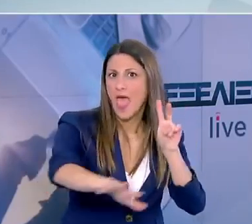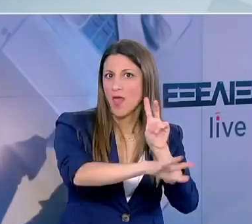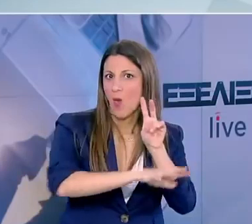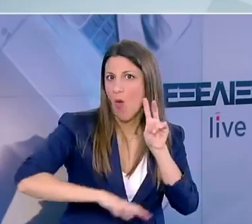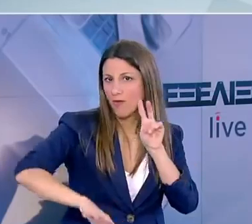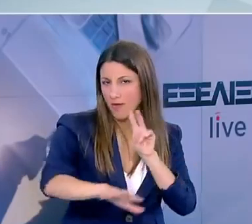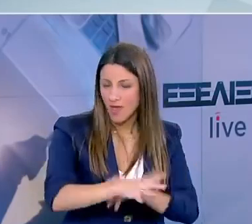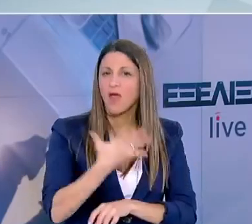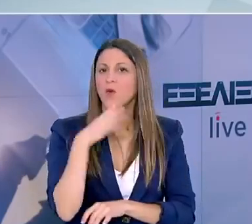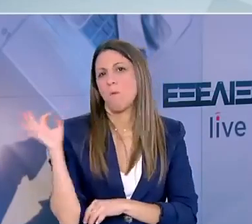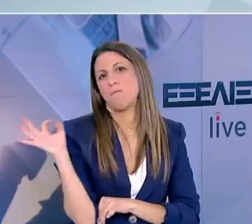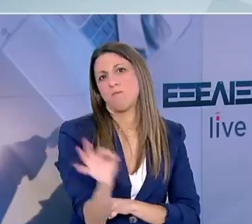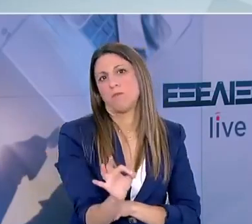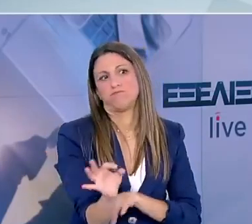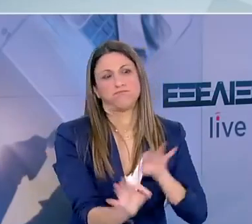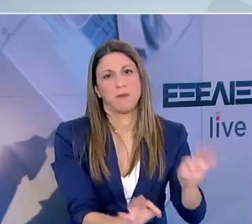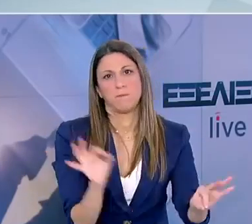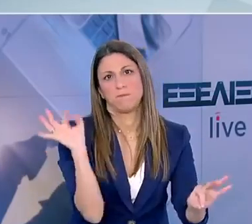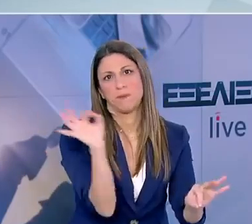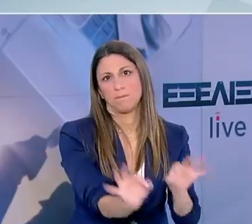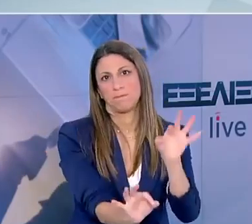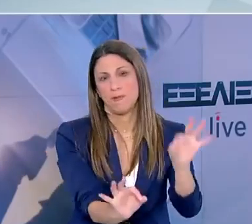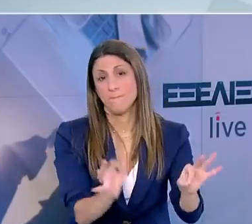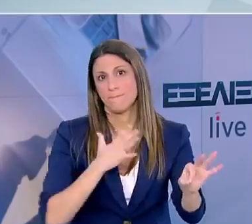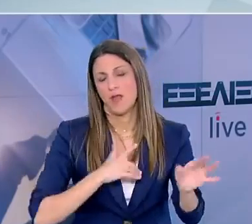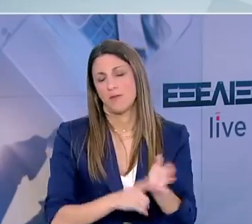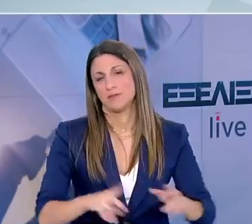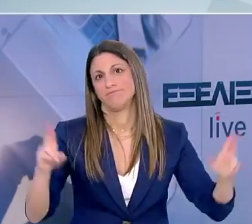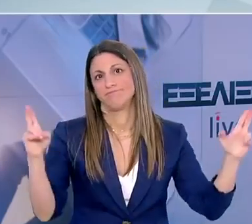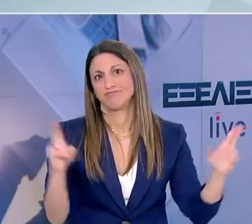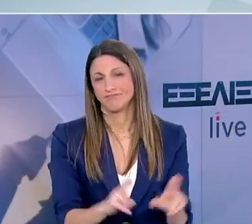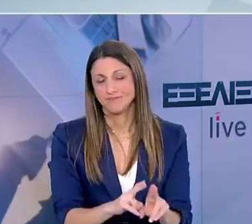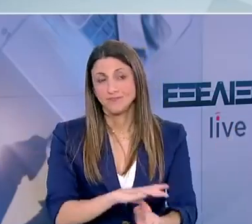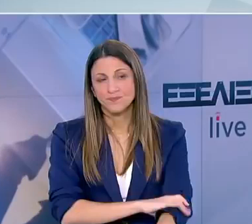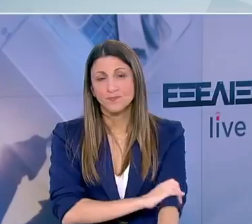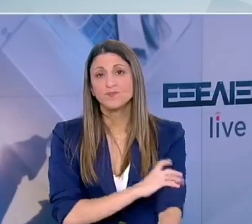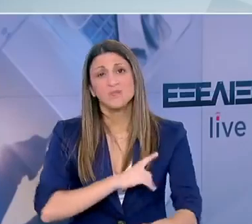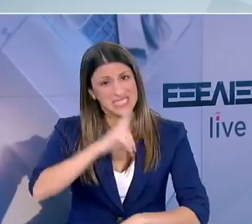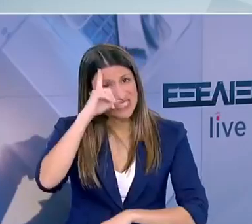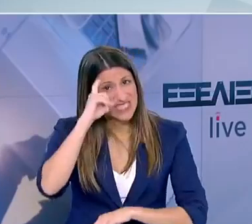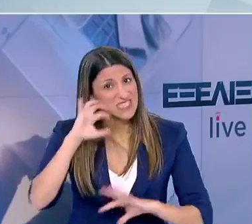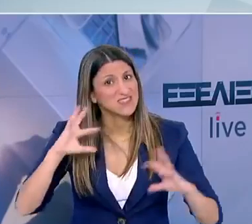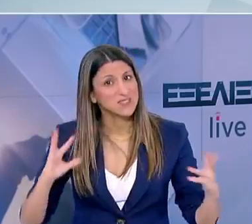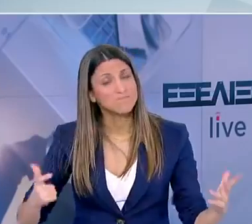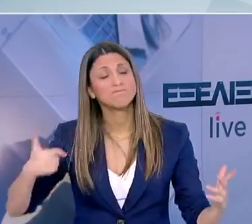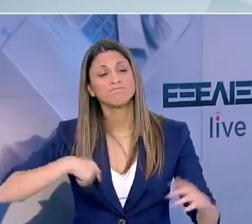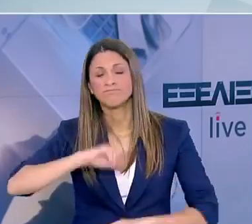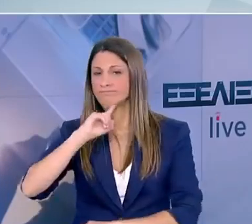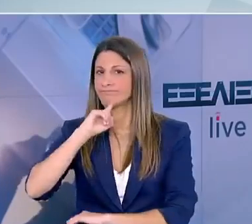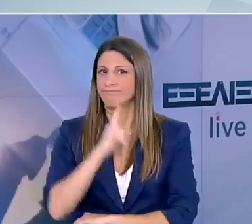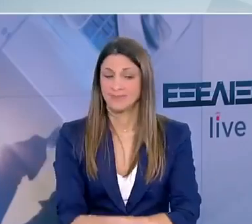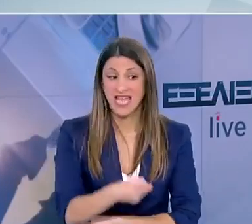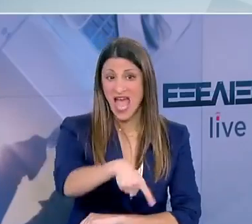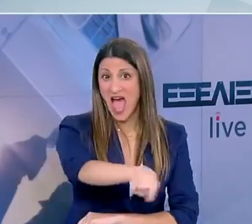το συγκεκριμένο επιδημιολογικό φορτίο. Και ταυτόχρονα, όπως γνωρίζετε, έχει δοθεί εντολή να μεταφερθούν σε